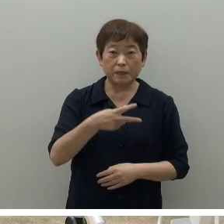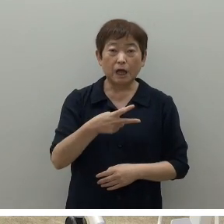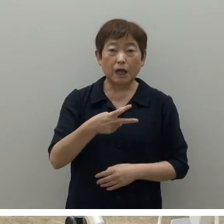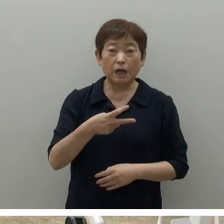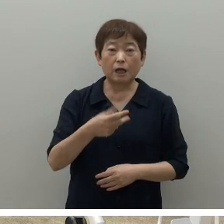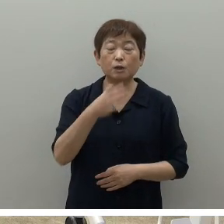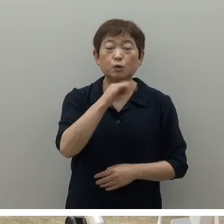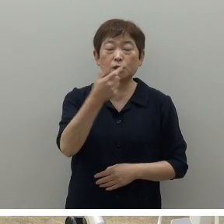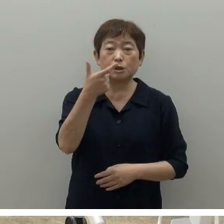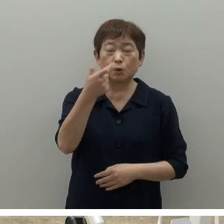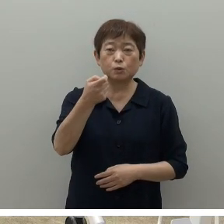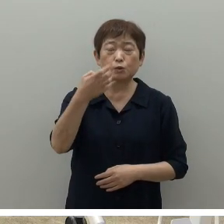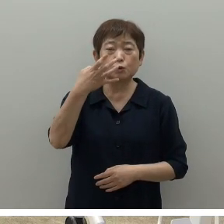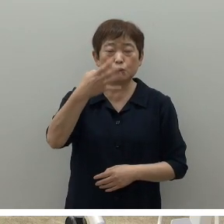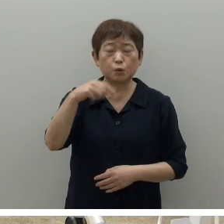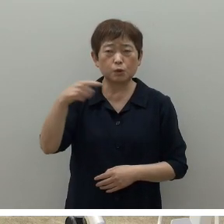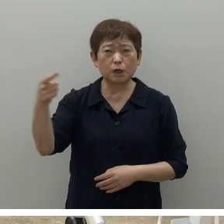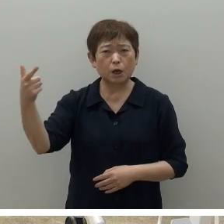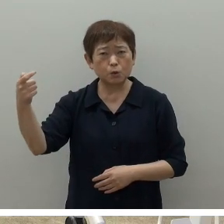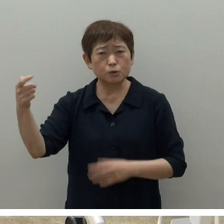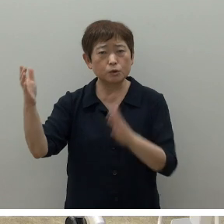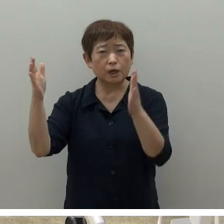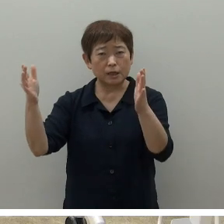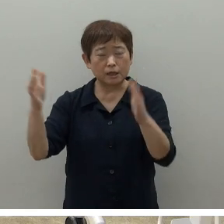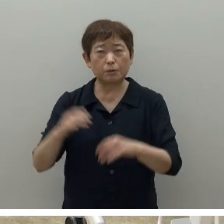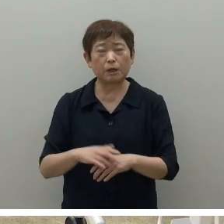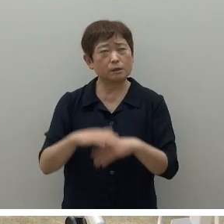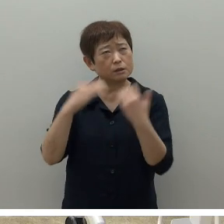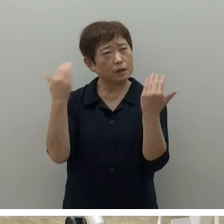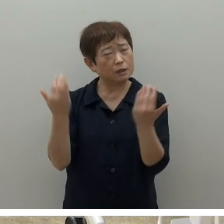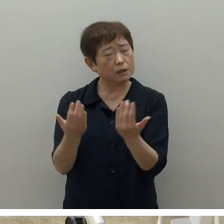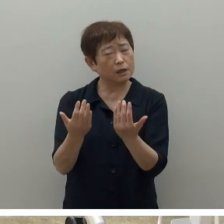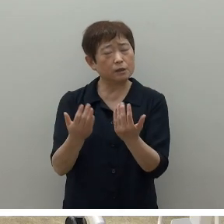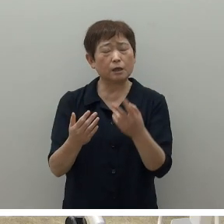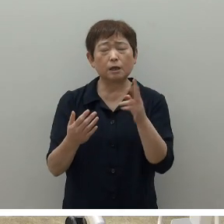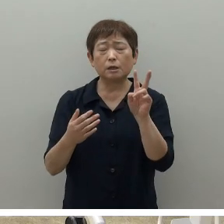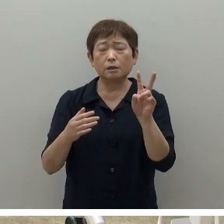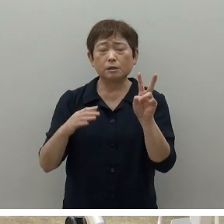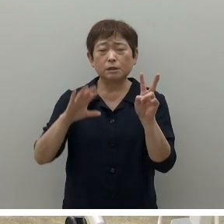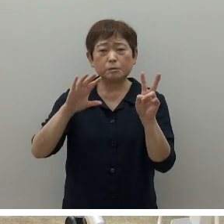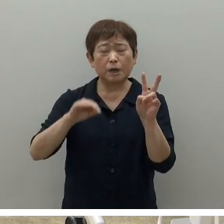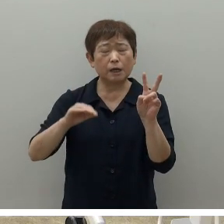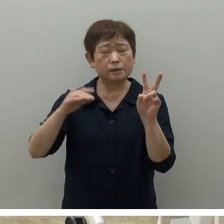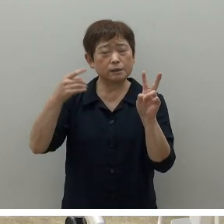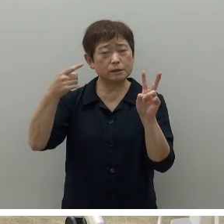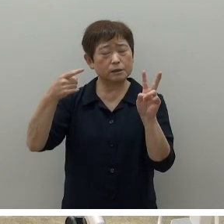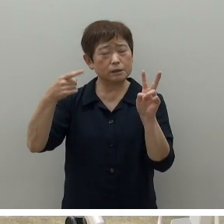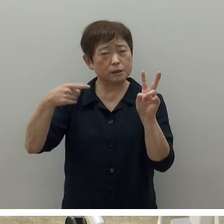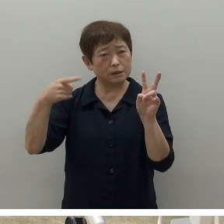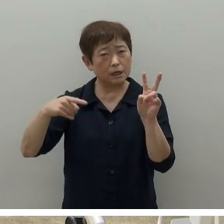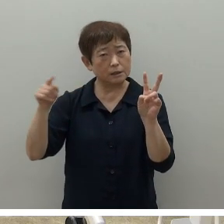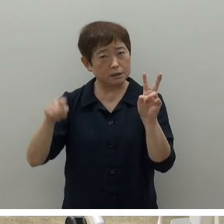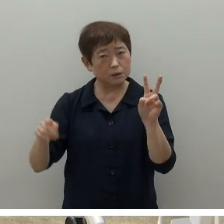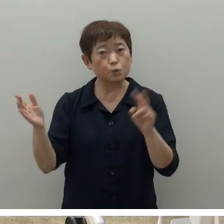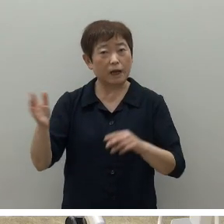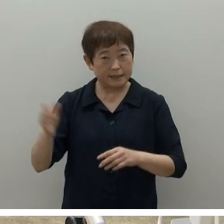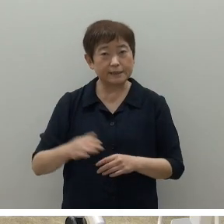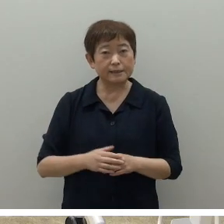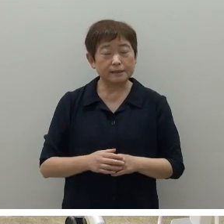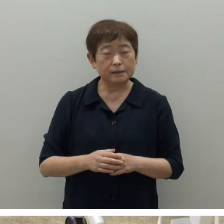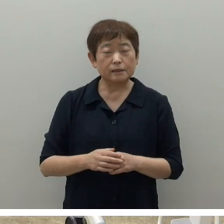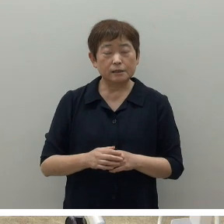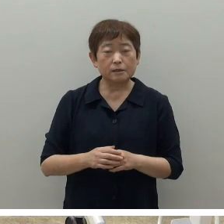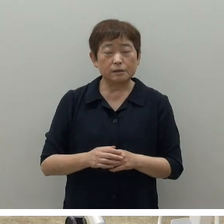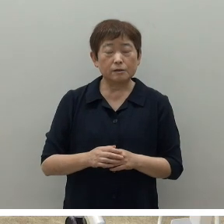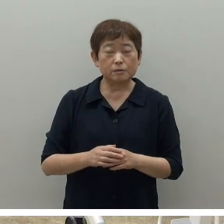64歳から60歳までの方 2.1 万人 いらっしゃいますけれども、7月12